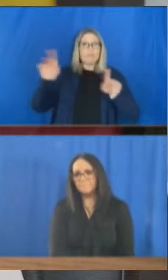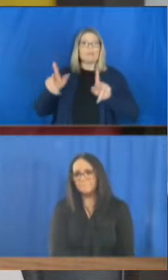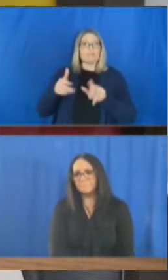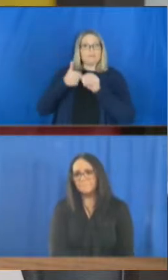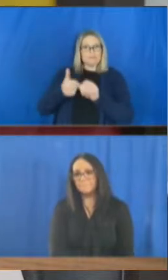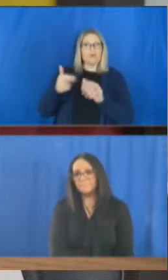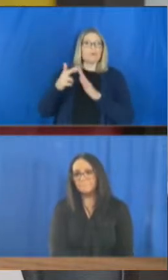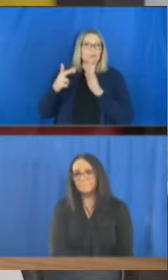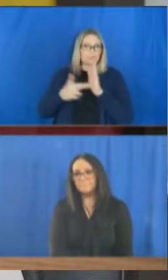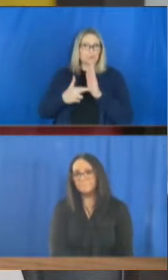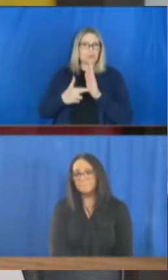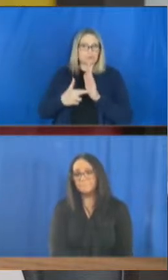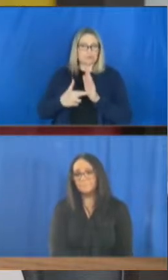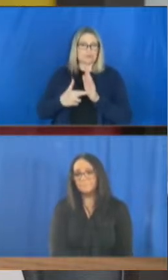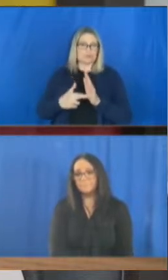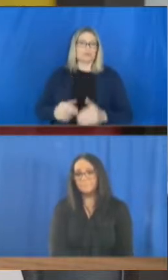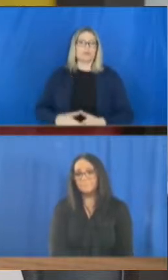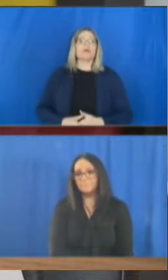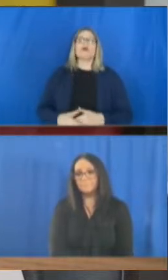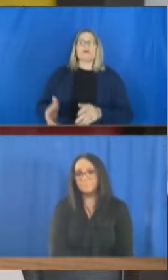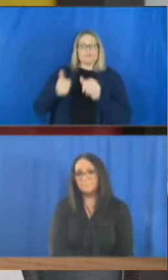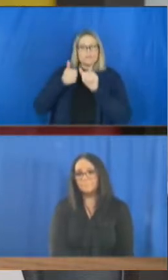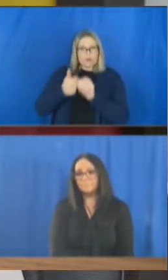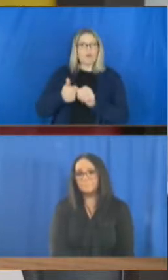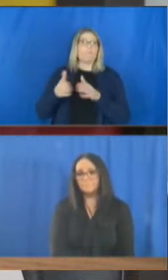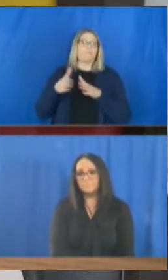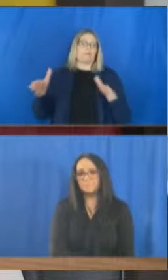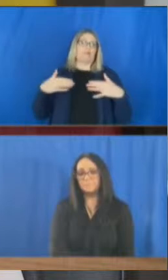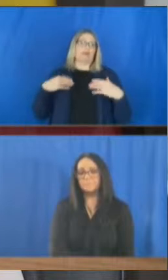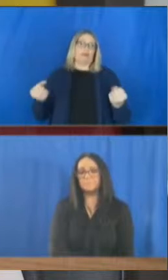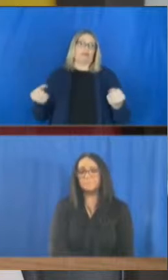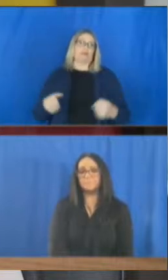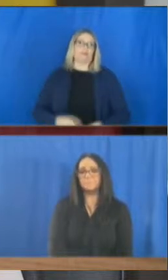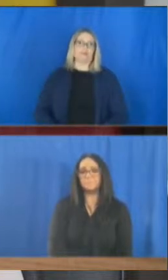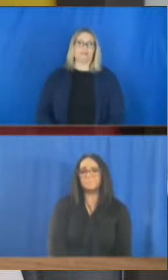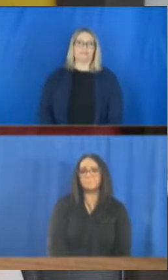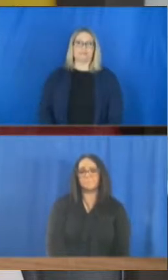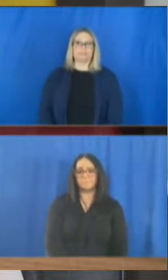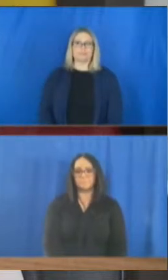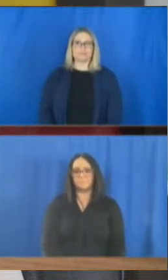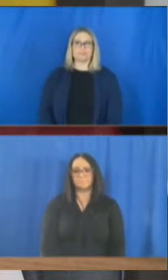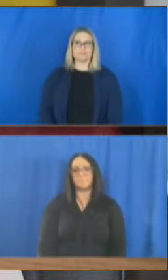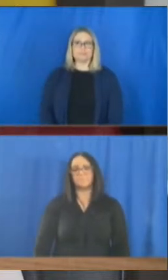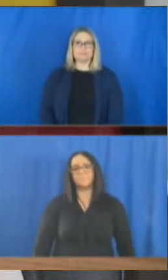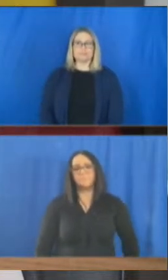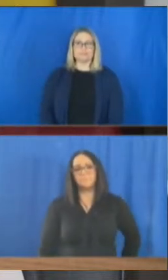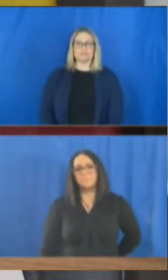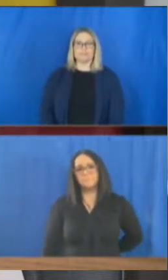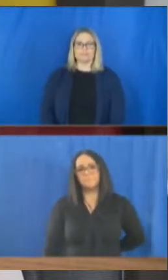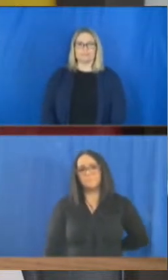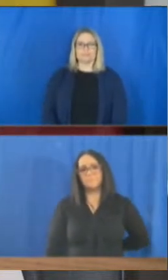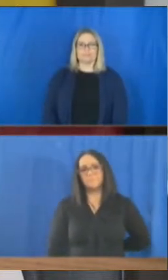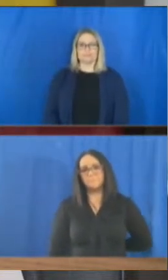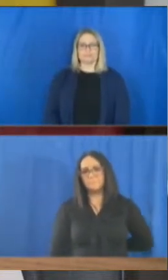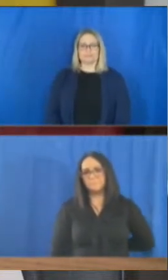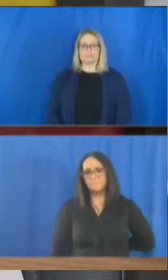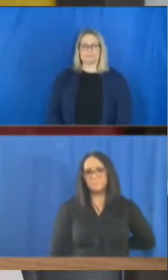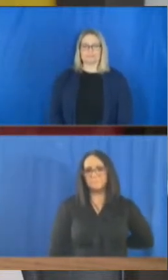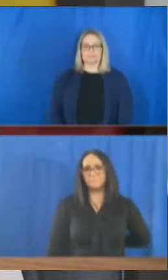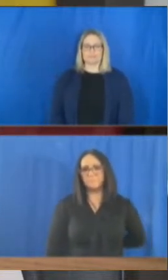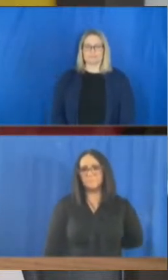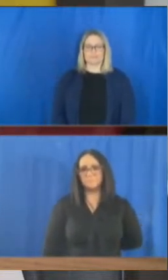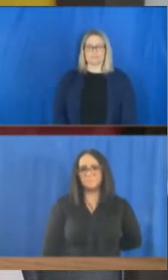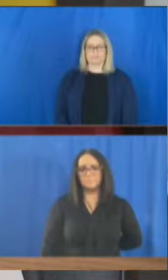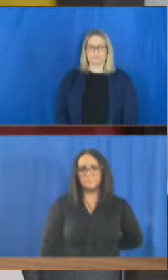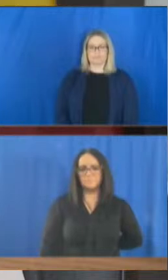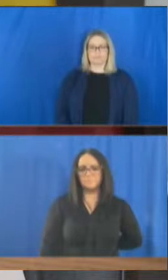le nombre de cas qui sont protégés ou non protégés qu'on voit dans l'hôpital, on peut voir que c'est vraiment important